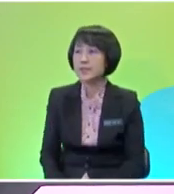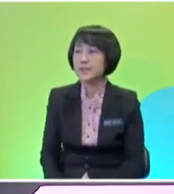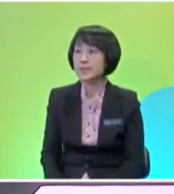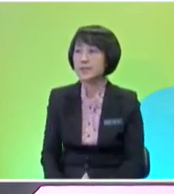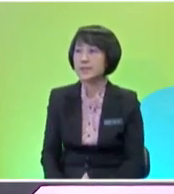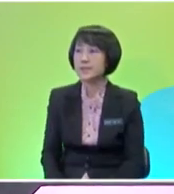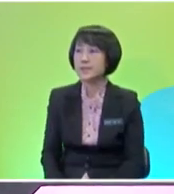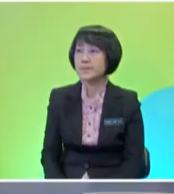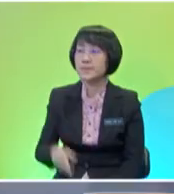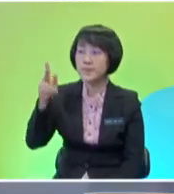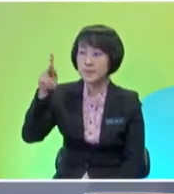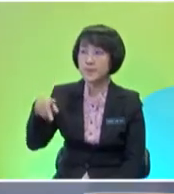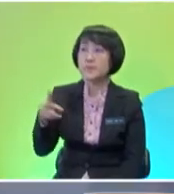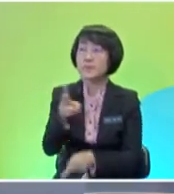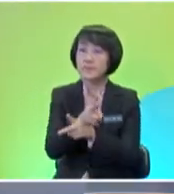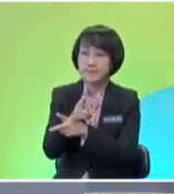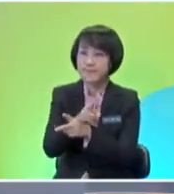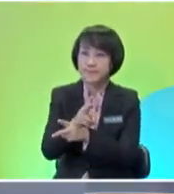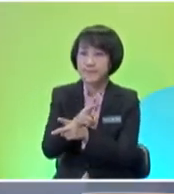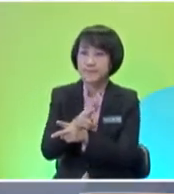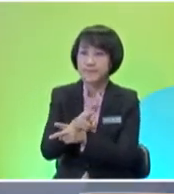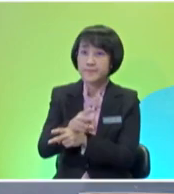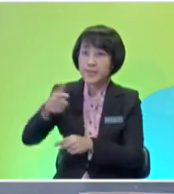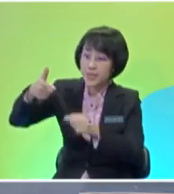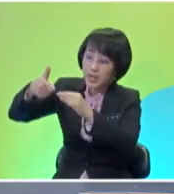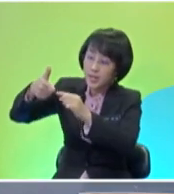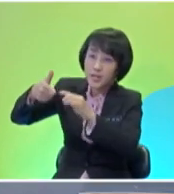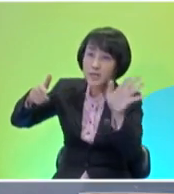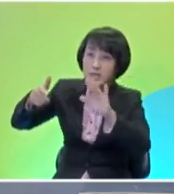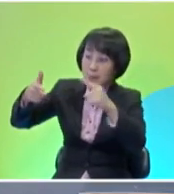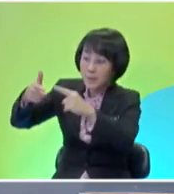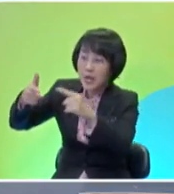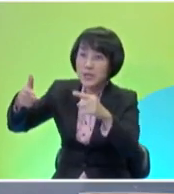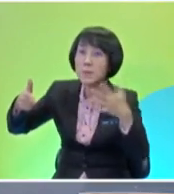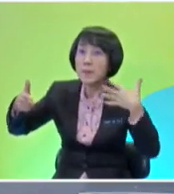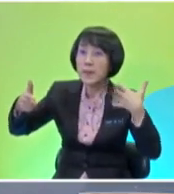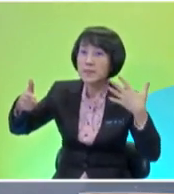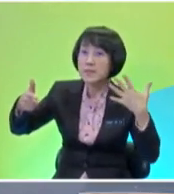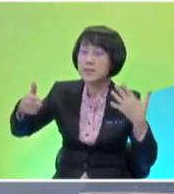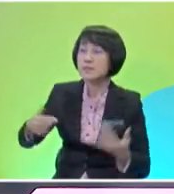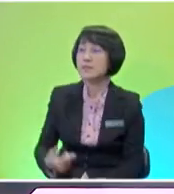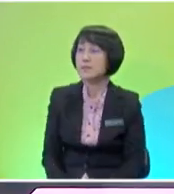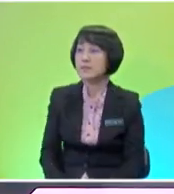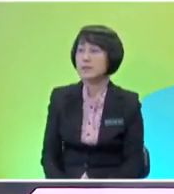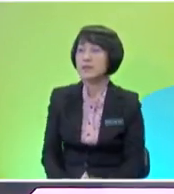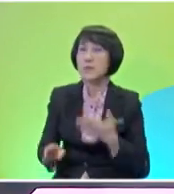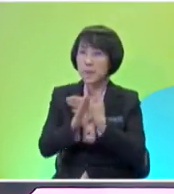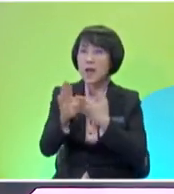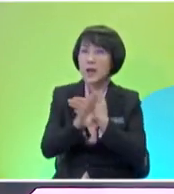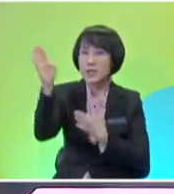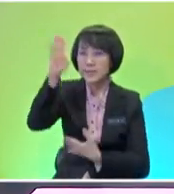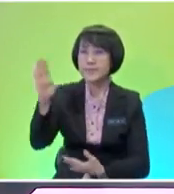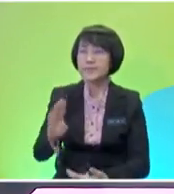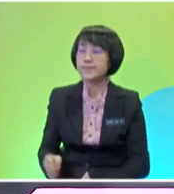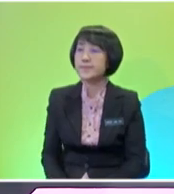Okey, pastikan kamu tak pegang bahagian hadapan tu. Okey, bahagian muncung dia. Okey, sebab bahaya, panas. Cikgu nak